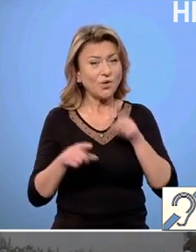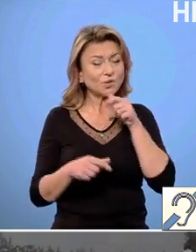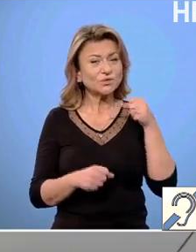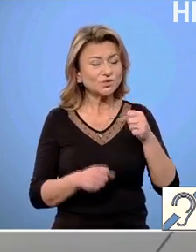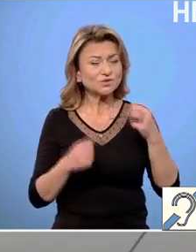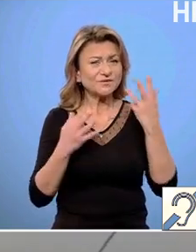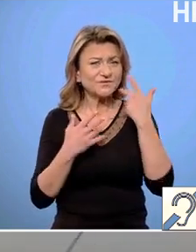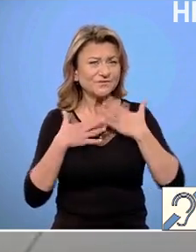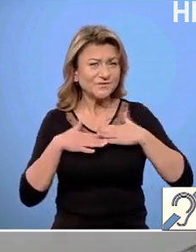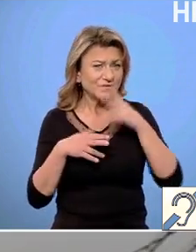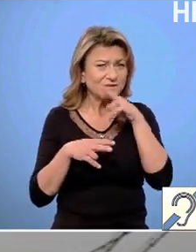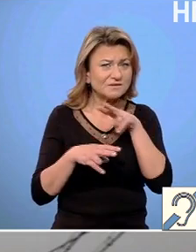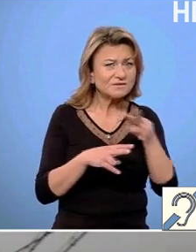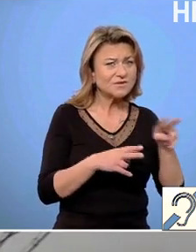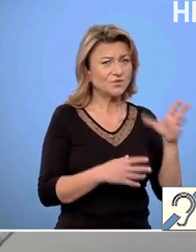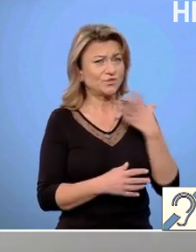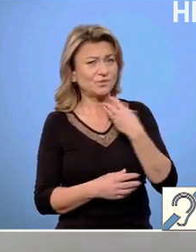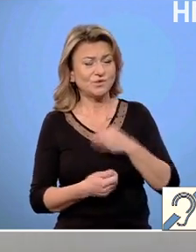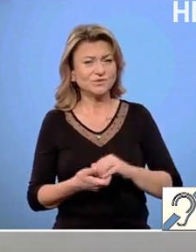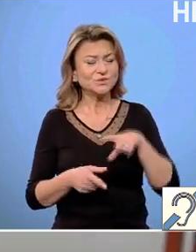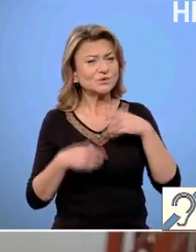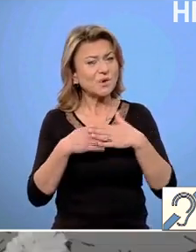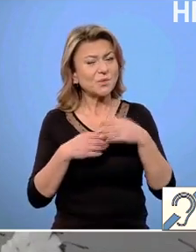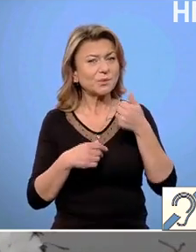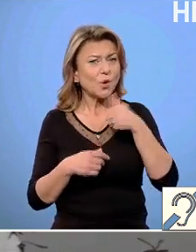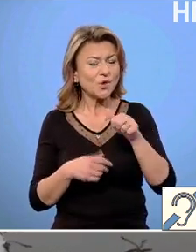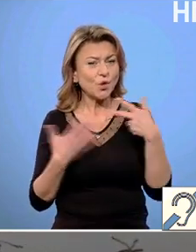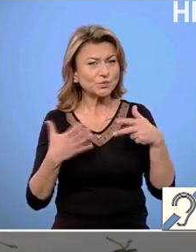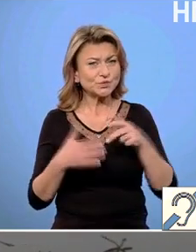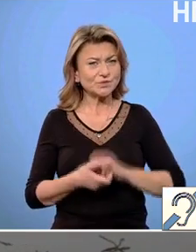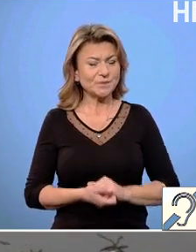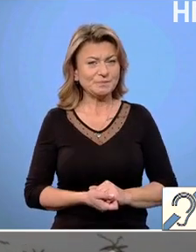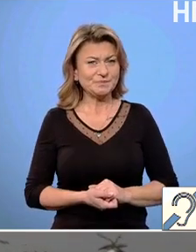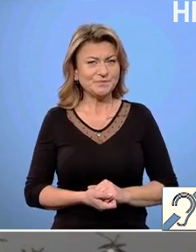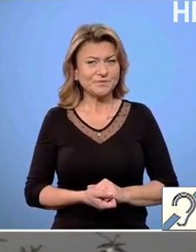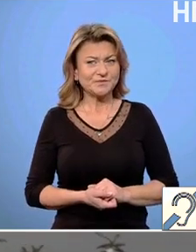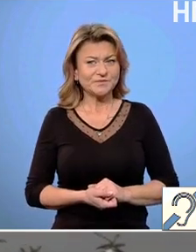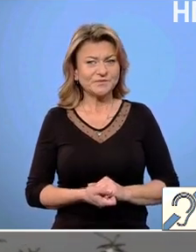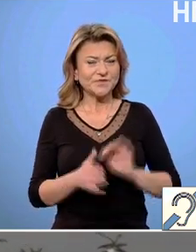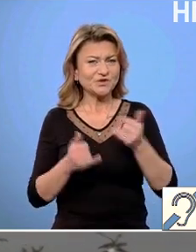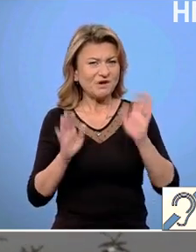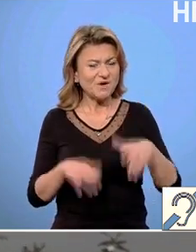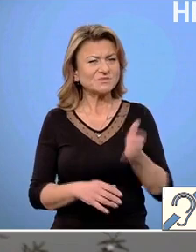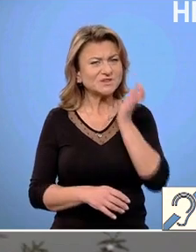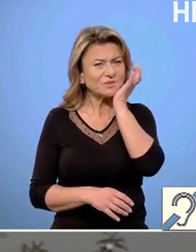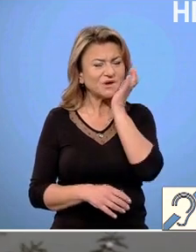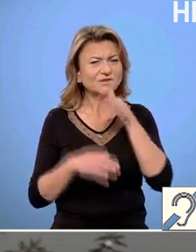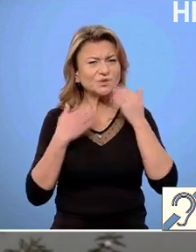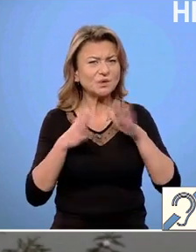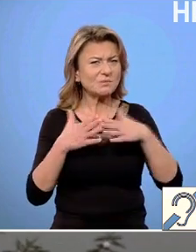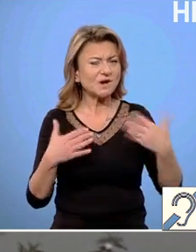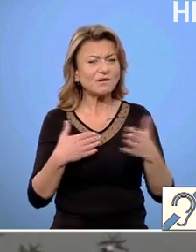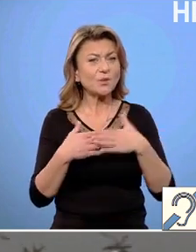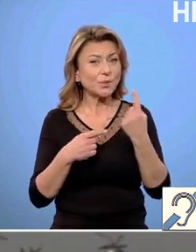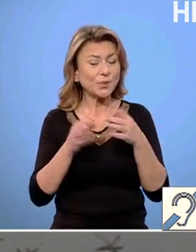turiștii admiră peisajul fermecător. Suntem aproape la 1800, acum intră ceața, dar astfel avem o zăpadă destul de mare,